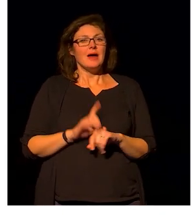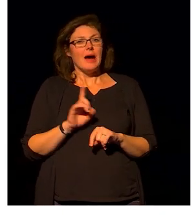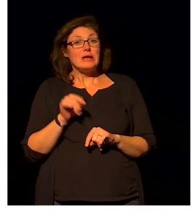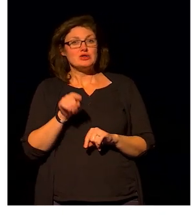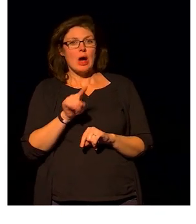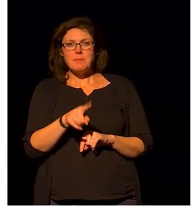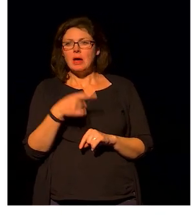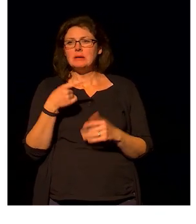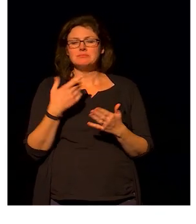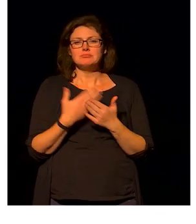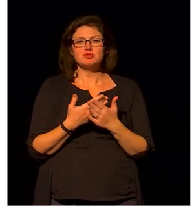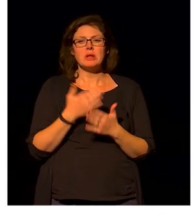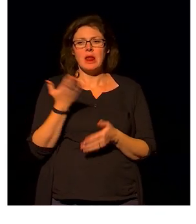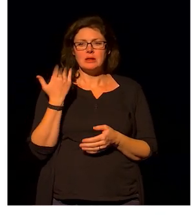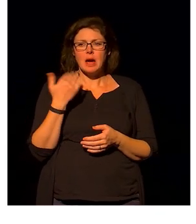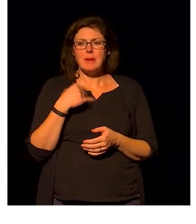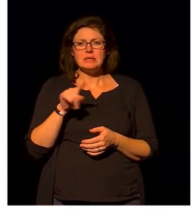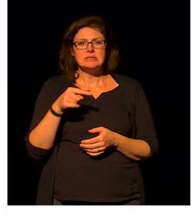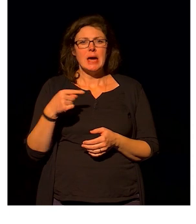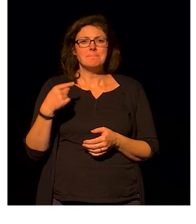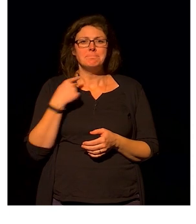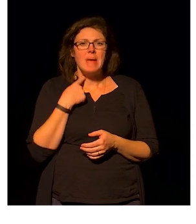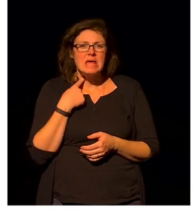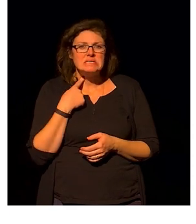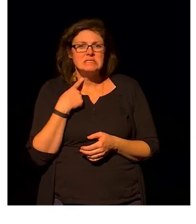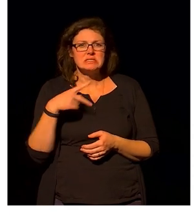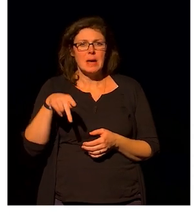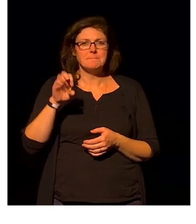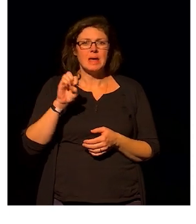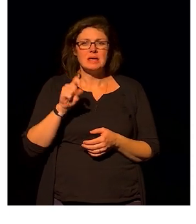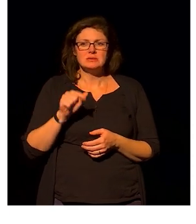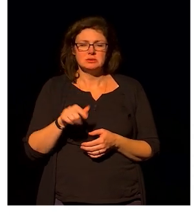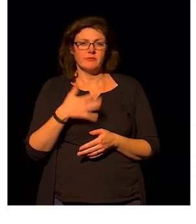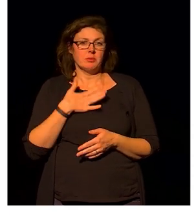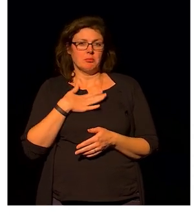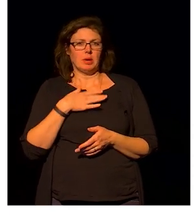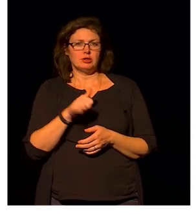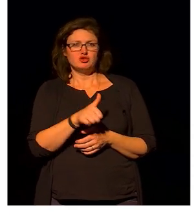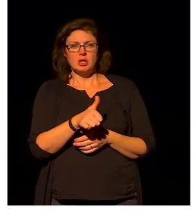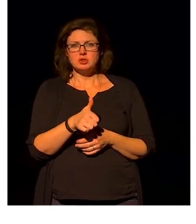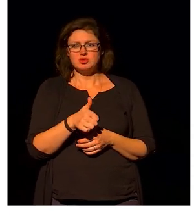die Pest, die immerhin nach manchen Schätzungen bis zu einem Drittel der